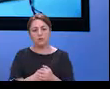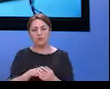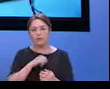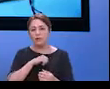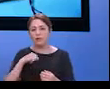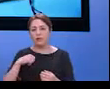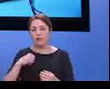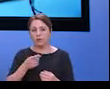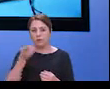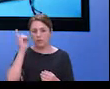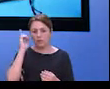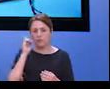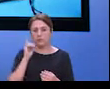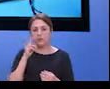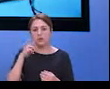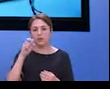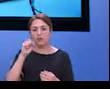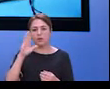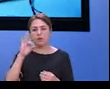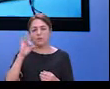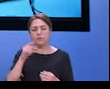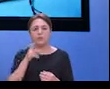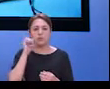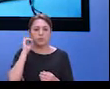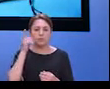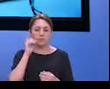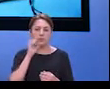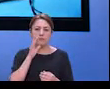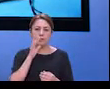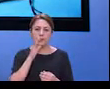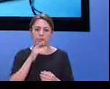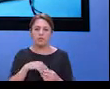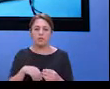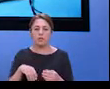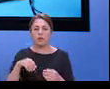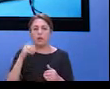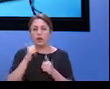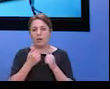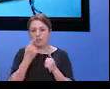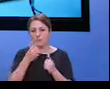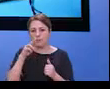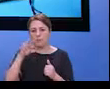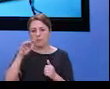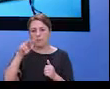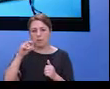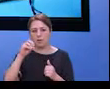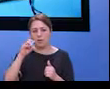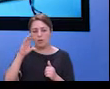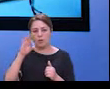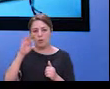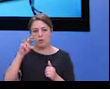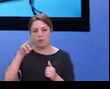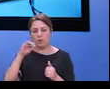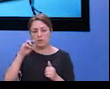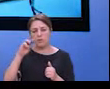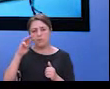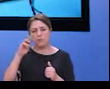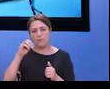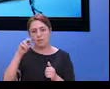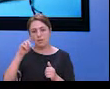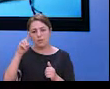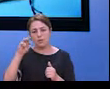eng qadimgi davrni davrlashtirish jarayonidagi har bir paleolitga, mezolitga,